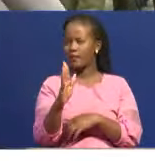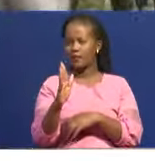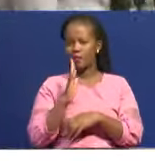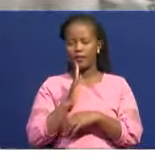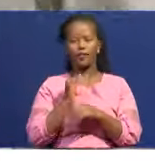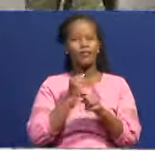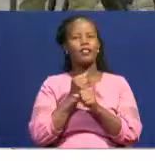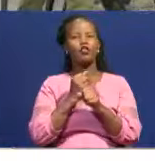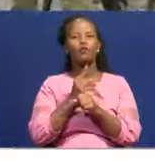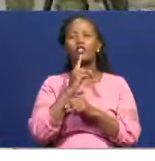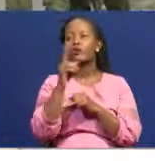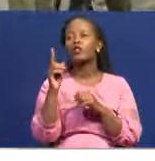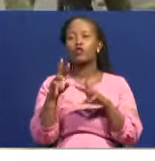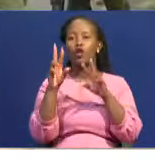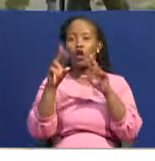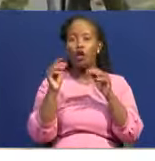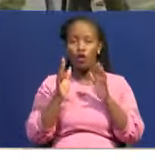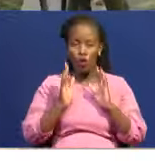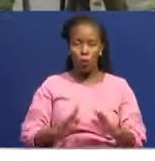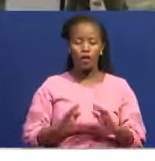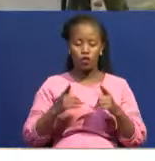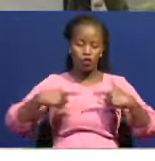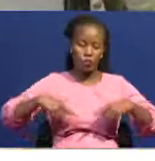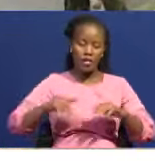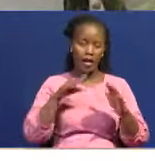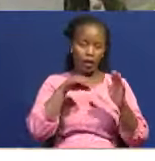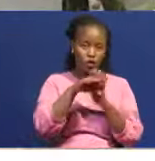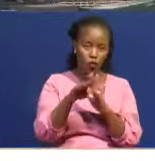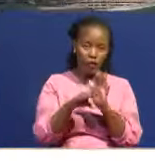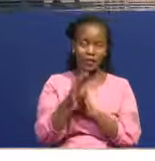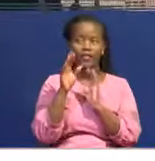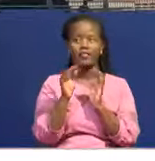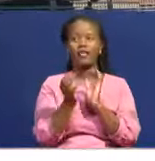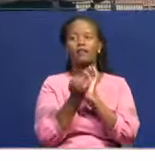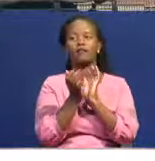kwamba hakuna yule atakayeweza kuingia katika bustani hili.